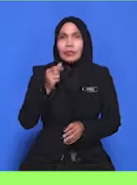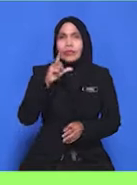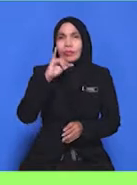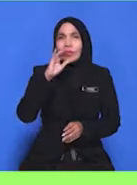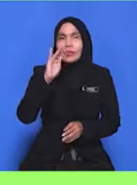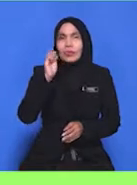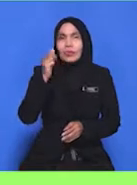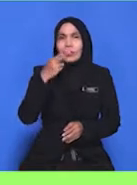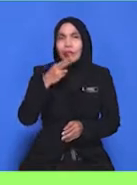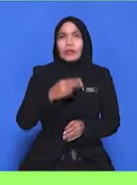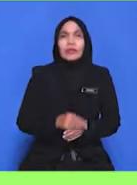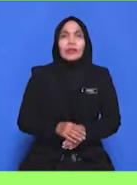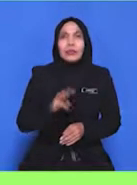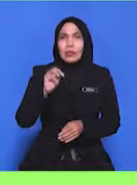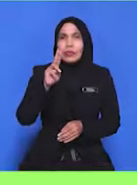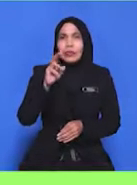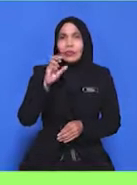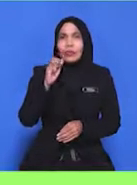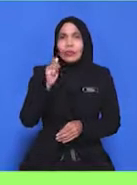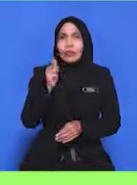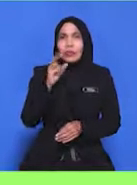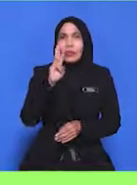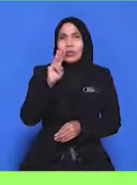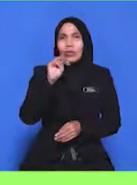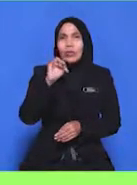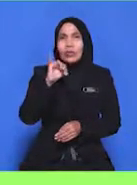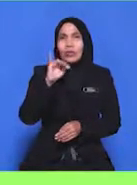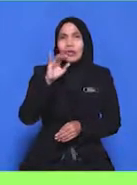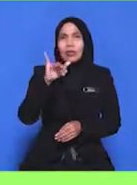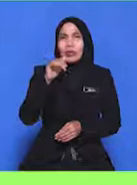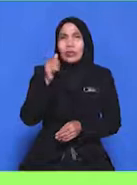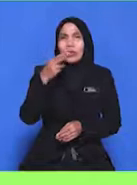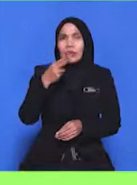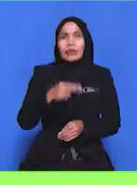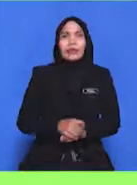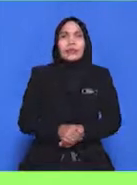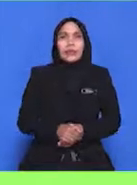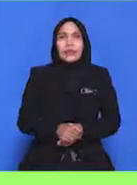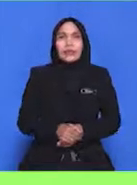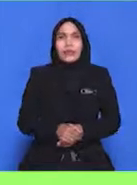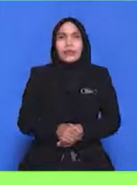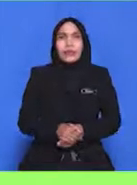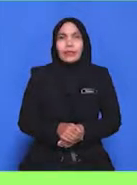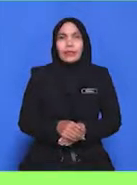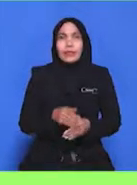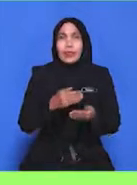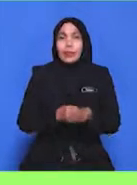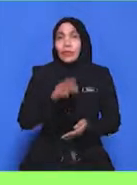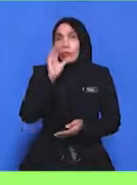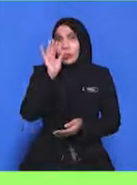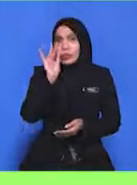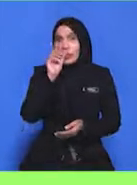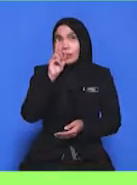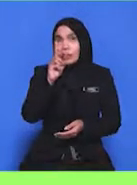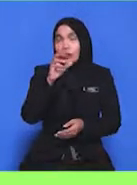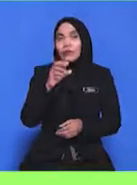pemerintahan Kerajaan Umayyah bermula dari tahun 41 Hijrah hingga 132 Hijrah,